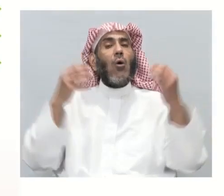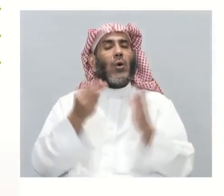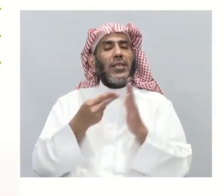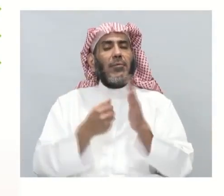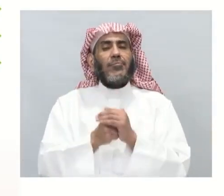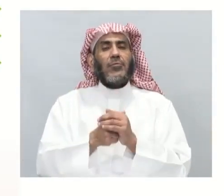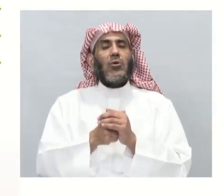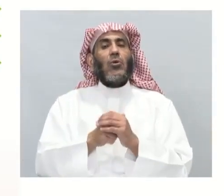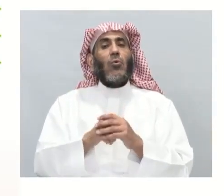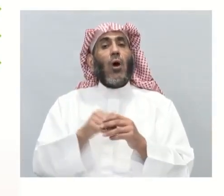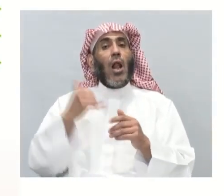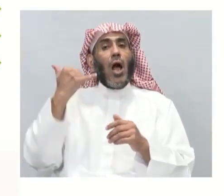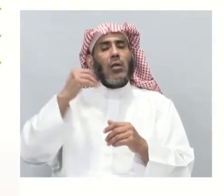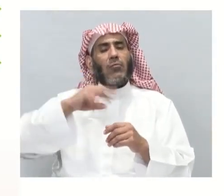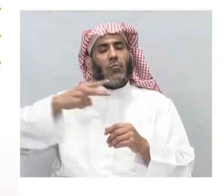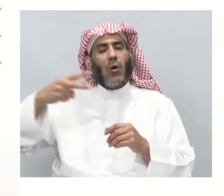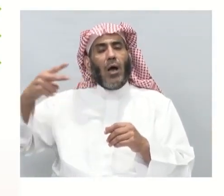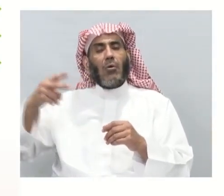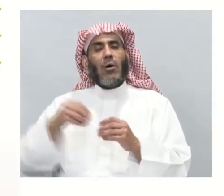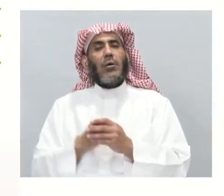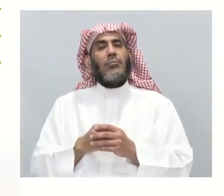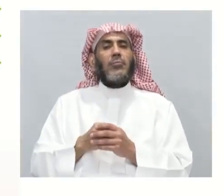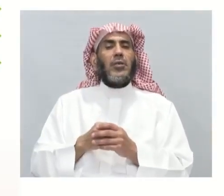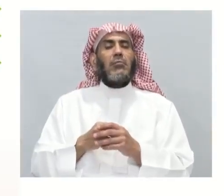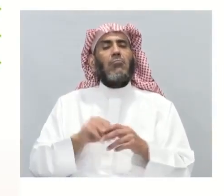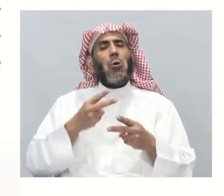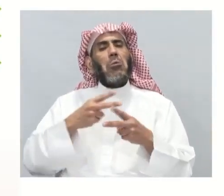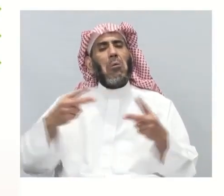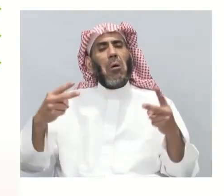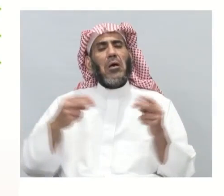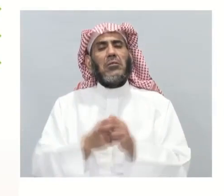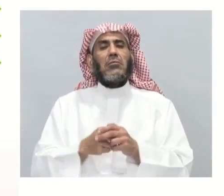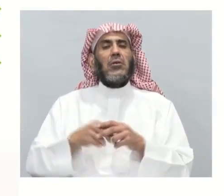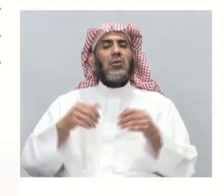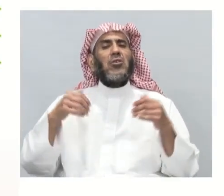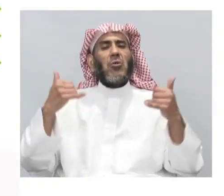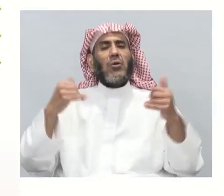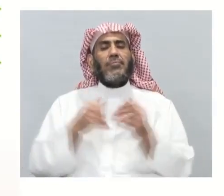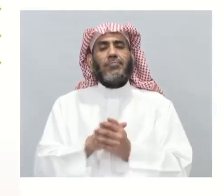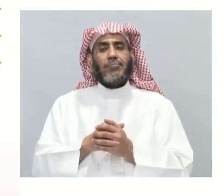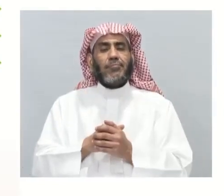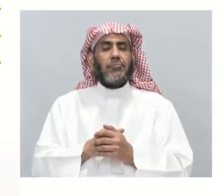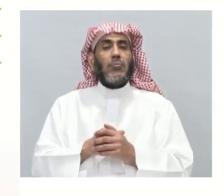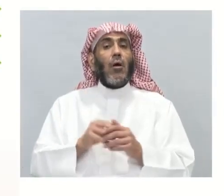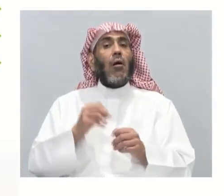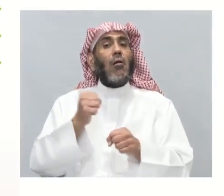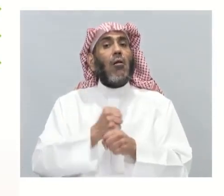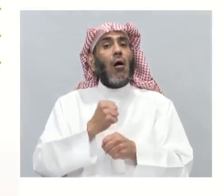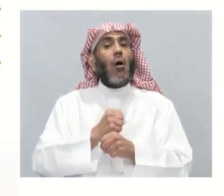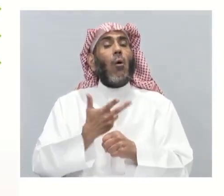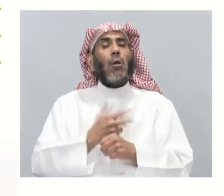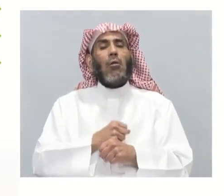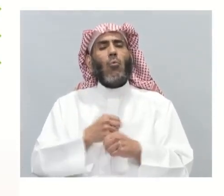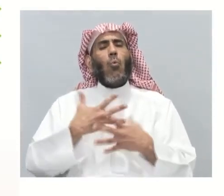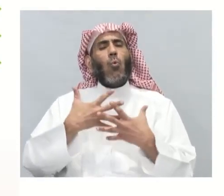وكذلك الهاتف وغيرها من القنوات التي يعني يدرج فيها مساله الاتصال العوامل وهذه مهمه جدا